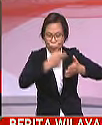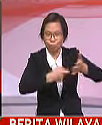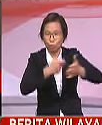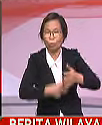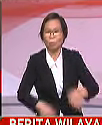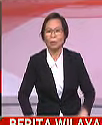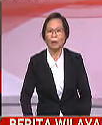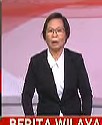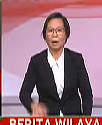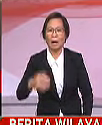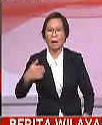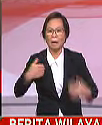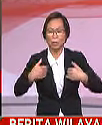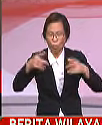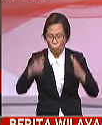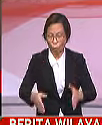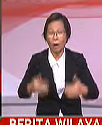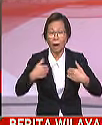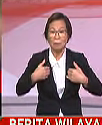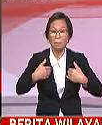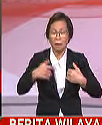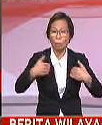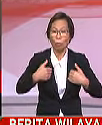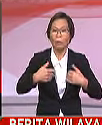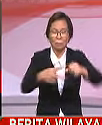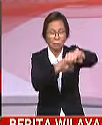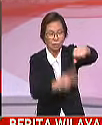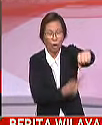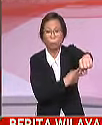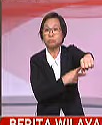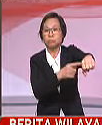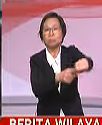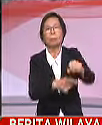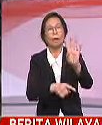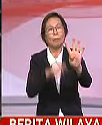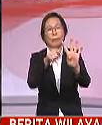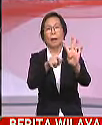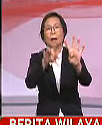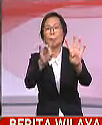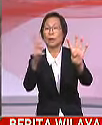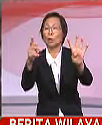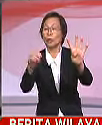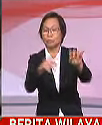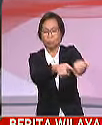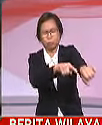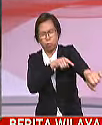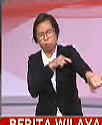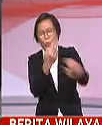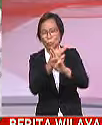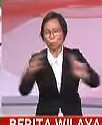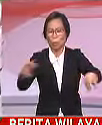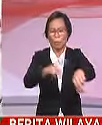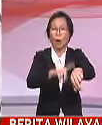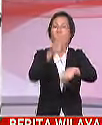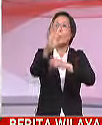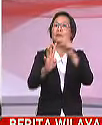Ada orang lain janji. Tok dekat tok banyak orang lah janji tok. Jambatan Batang Lupa sepanjang 4.8 km itu dijangka siap dalam